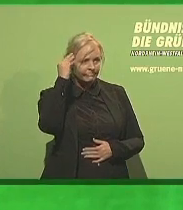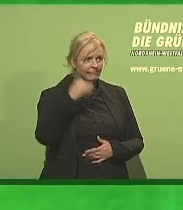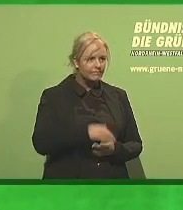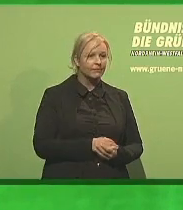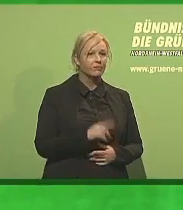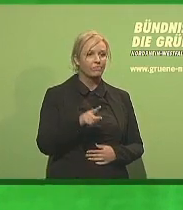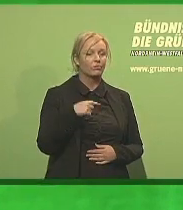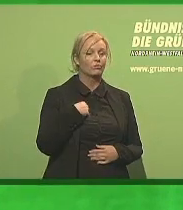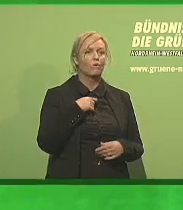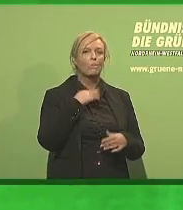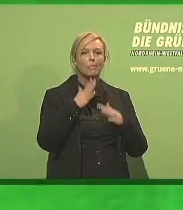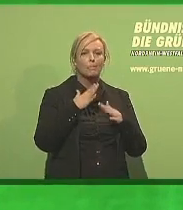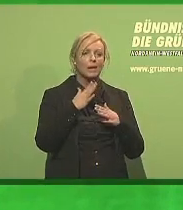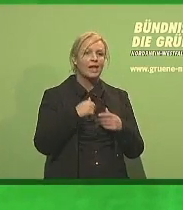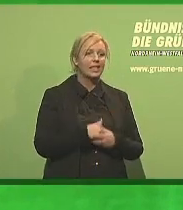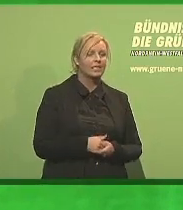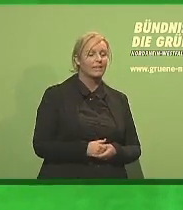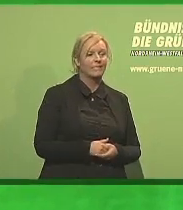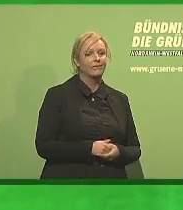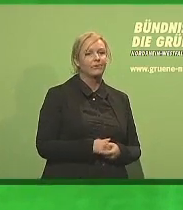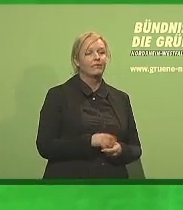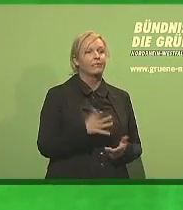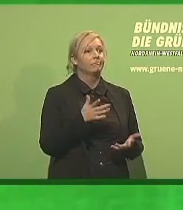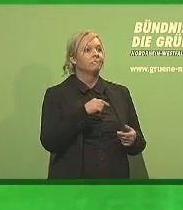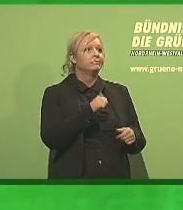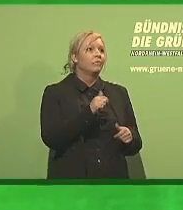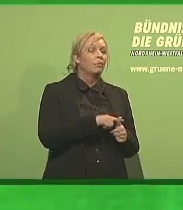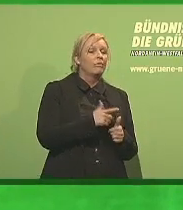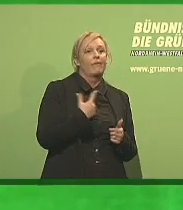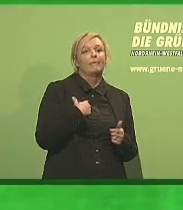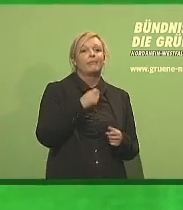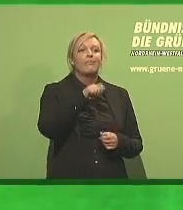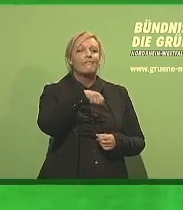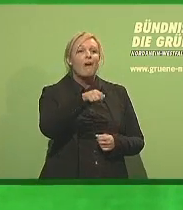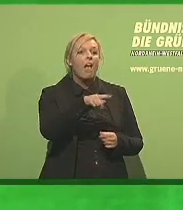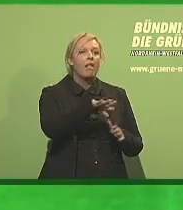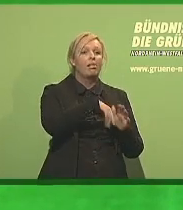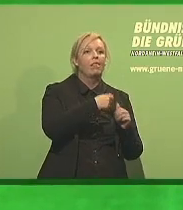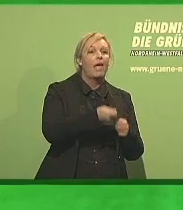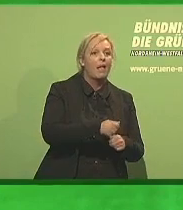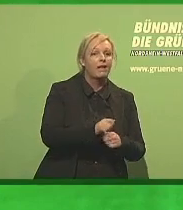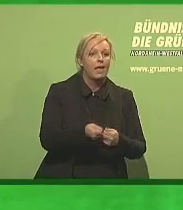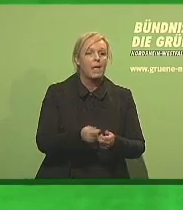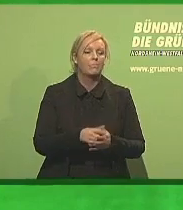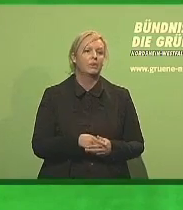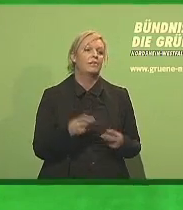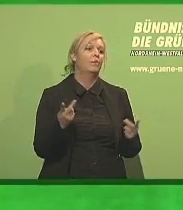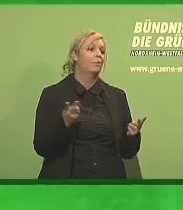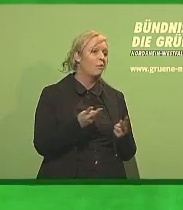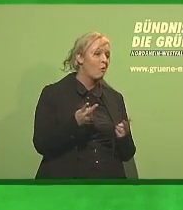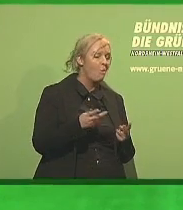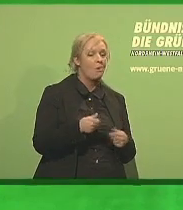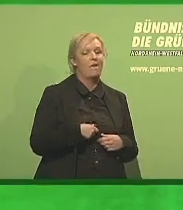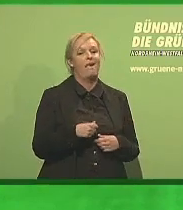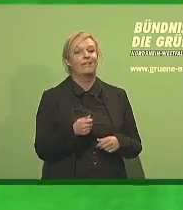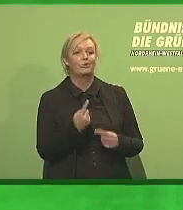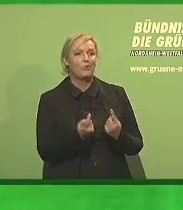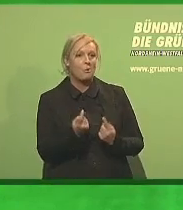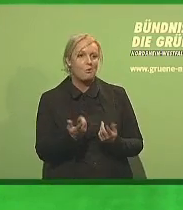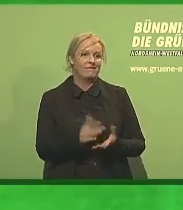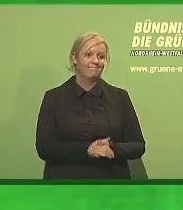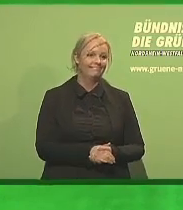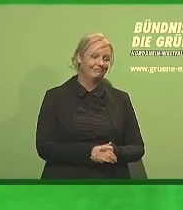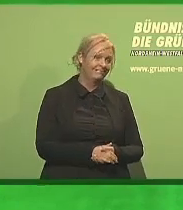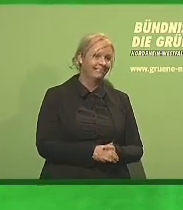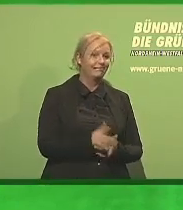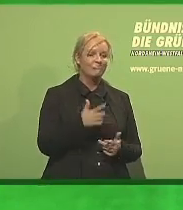die Berichterstattung. Meistens ging es entweder um Wahlergebnisse oder um Bündnis 90 die Grünen. Das hat uns gut